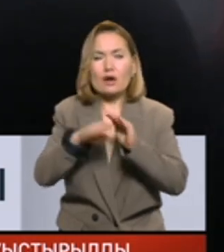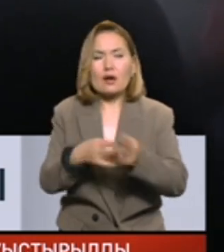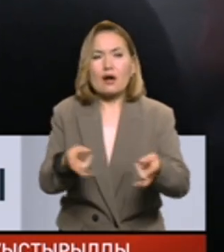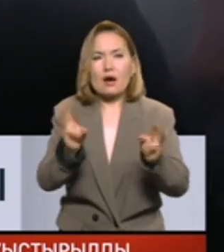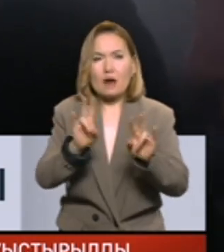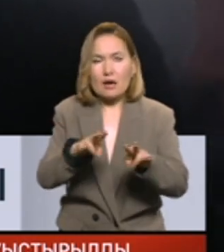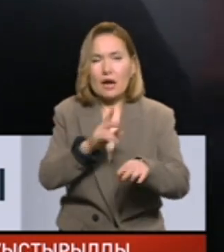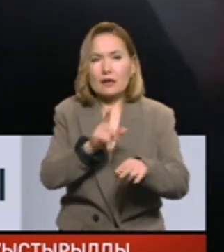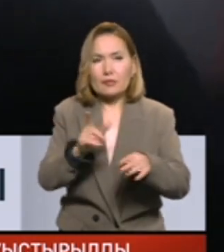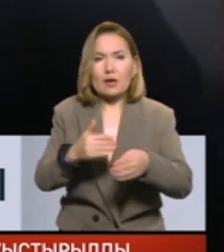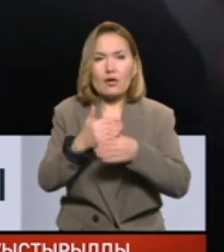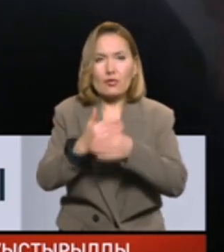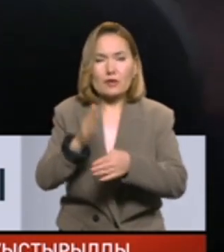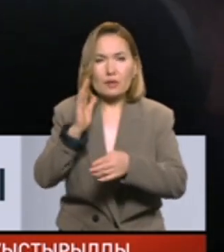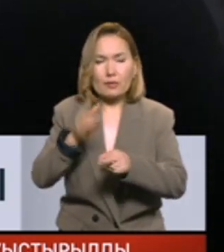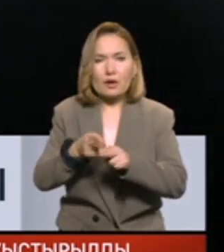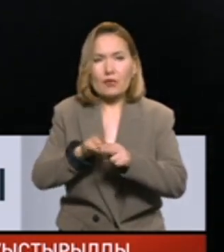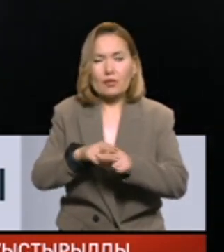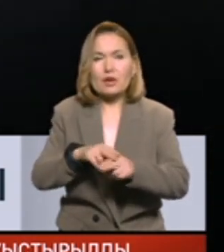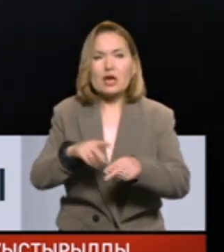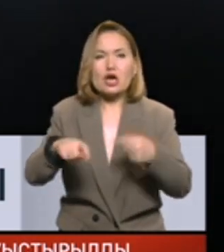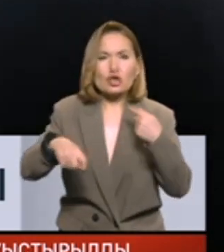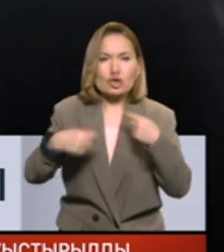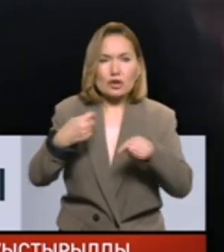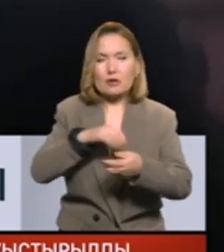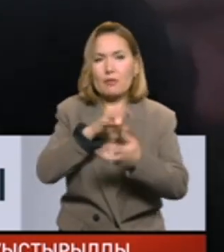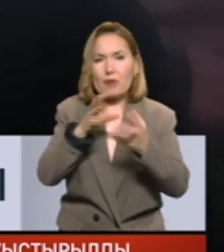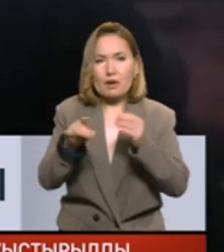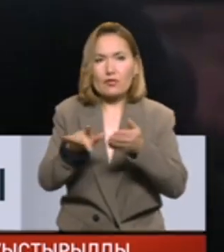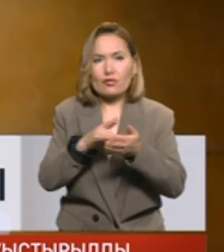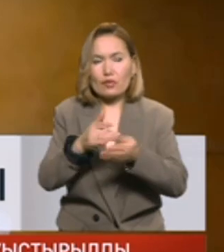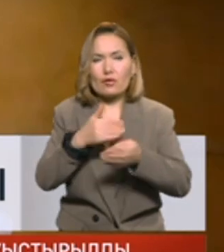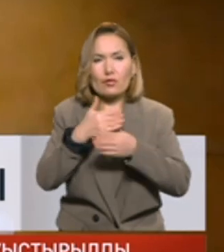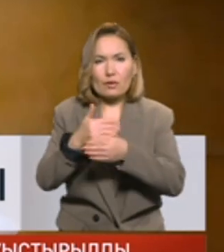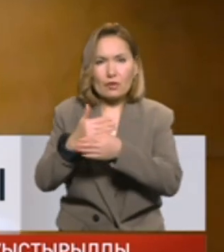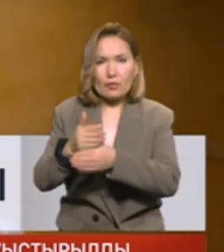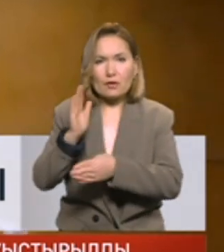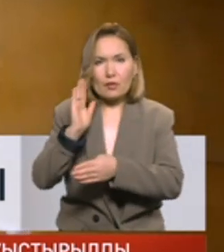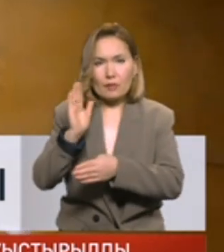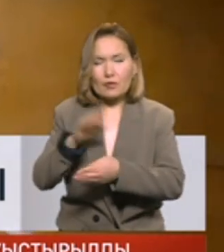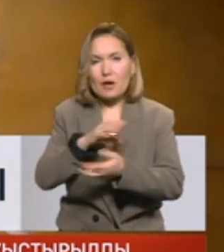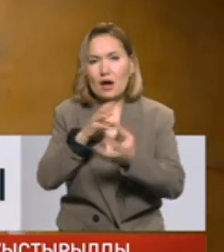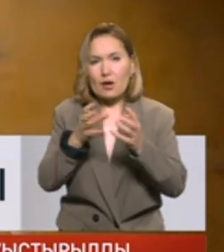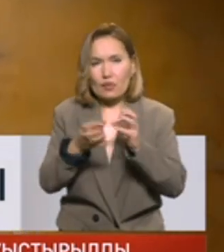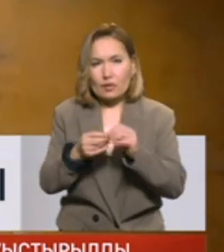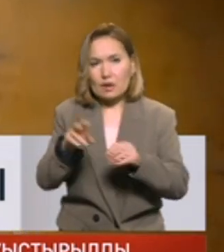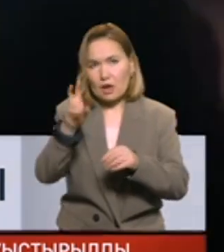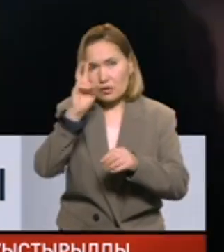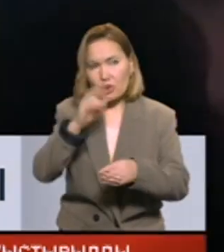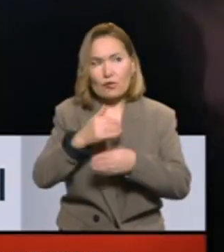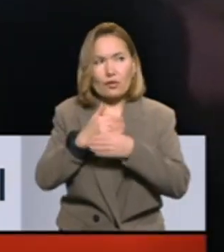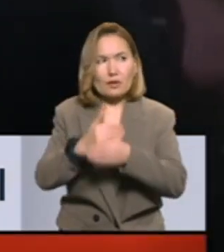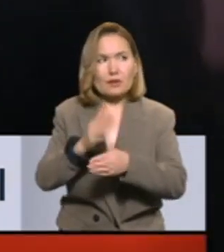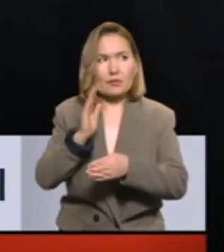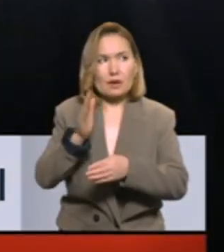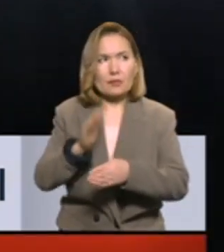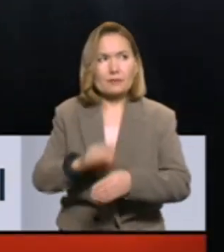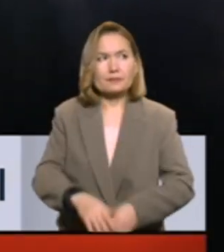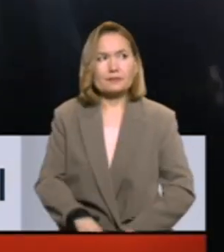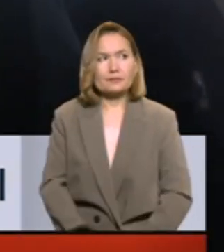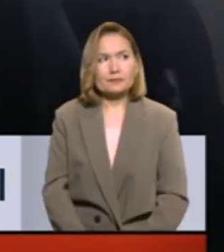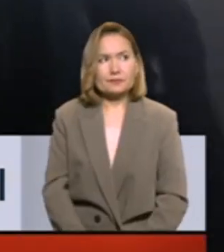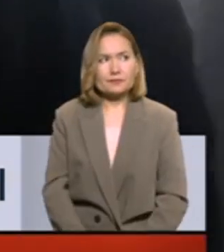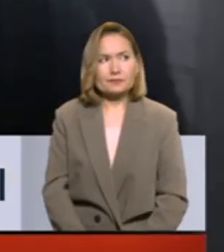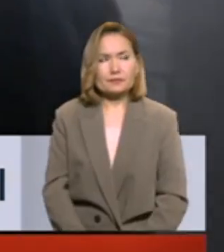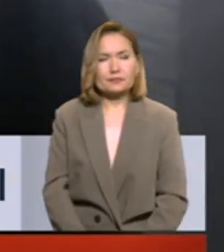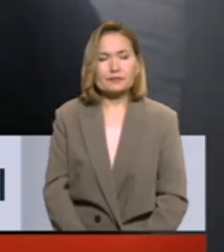сіздерге кедергі дейінде ущерб болған соң бәрін тексеріп шығып, санап, есептеп, оны көктемде де тағы қарап